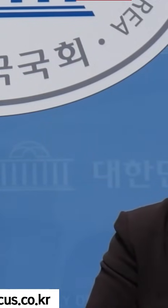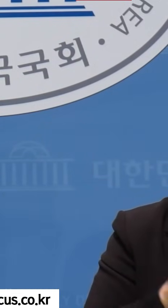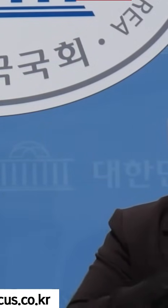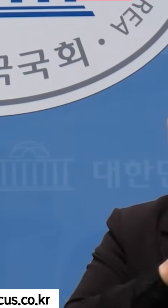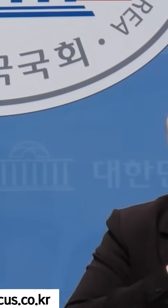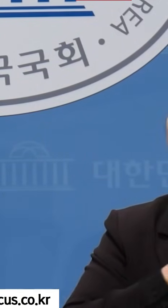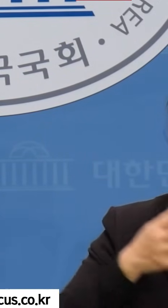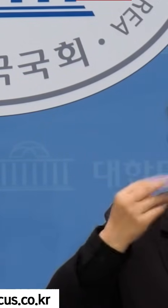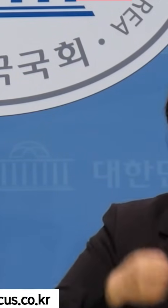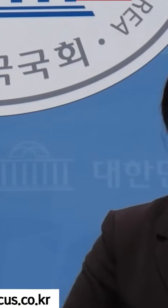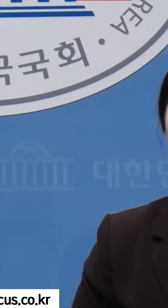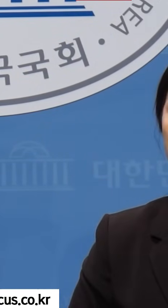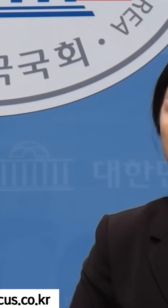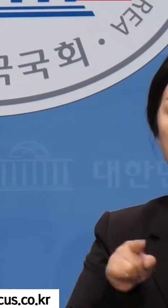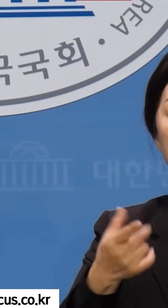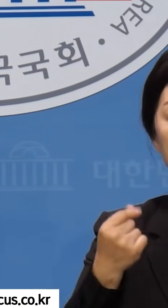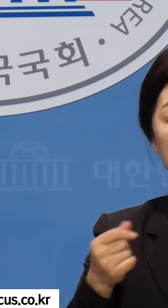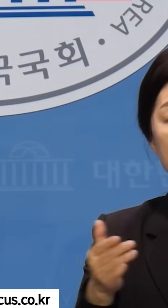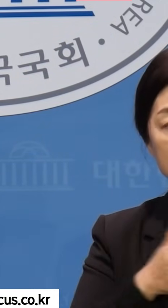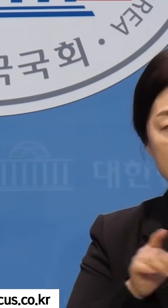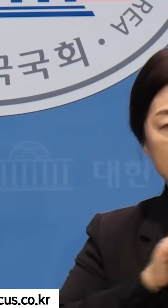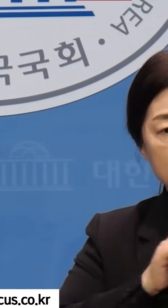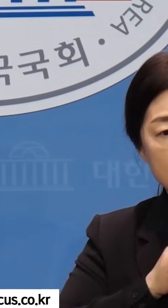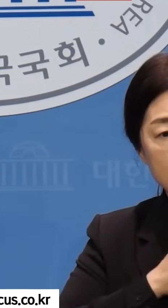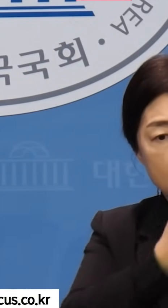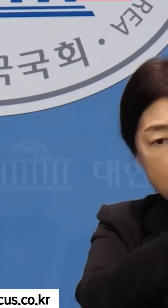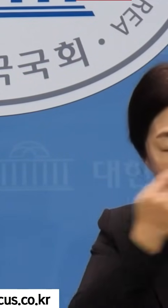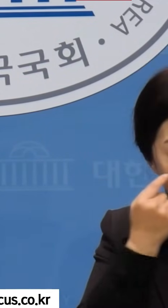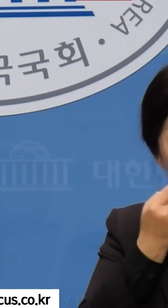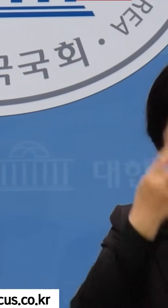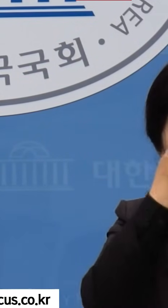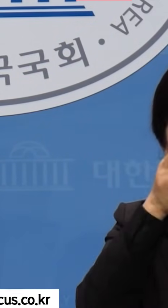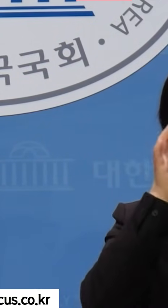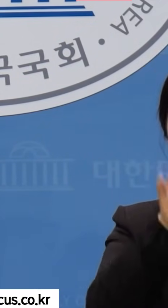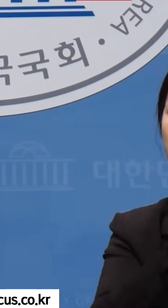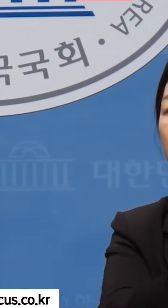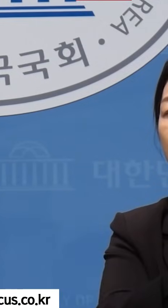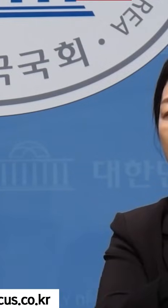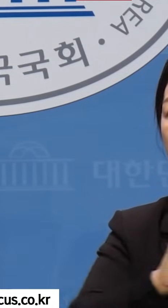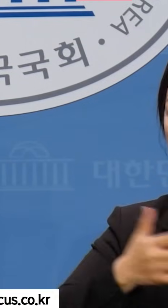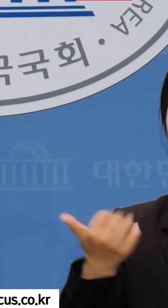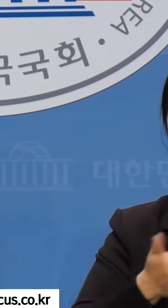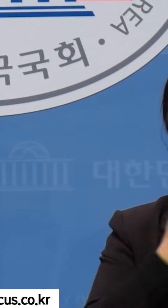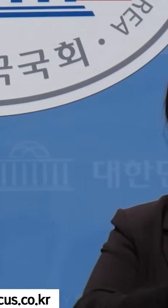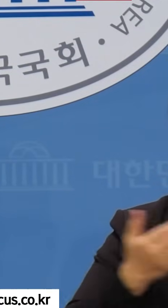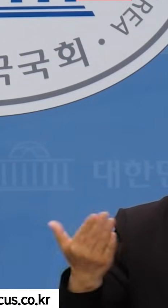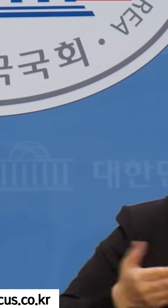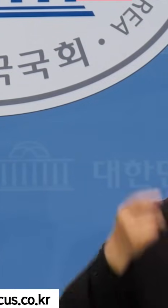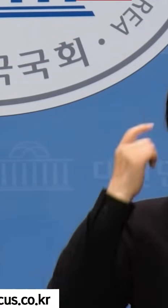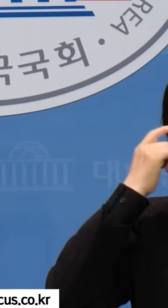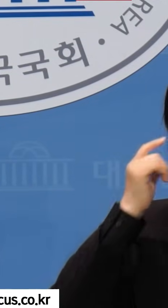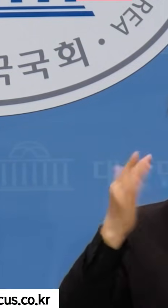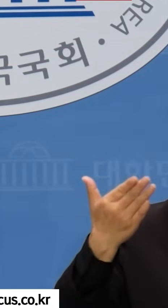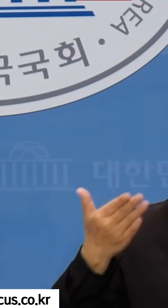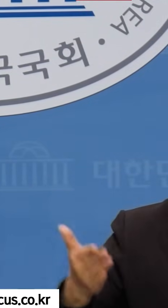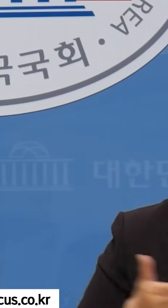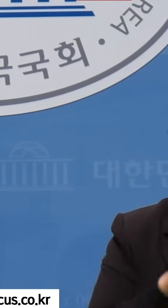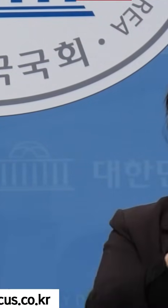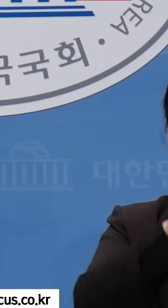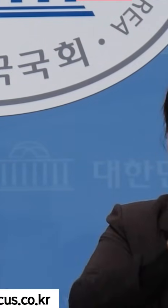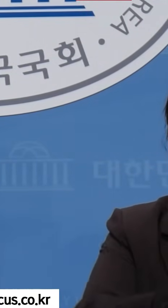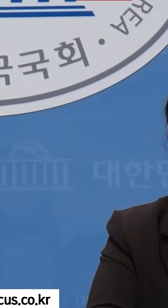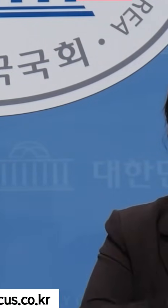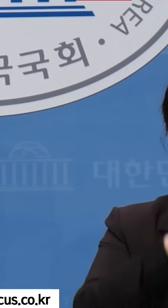제기된 의혹들을 검증하는 것은 어떻게 보면 당시 국회의원으로서는 당연한 책무였다고 생각하고 그것에